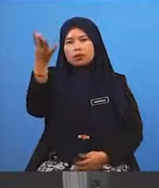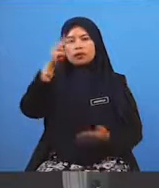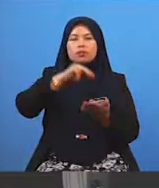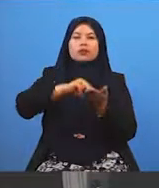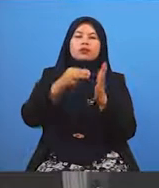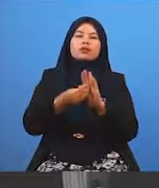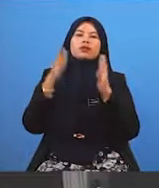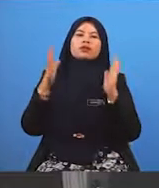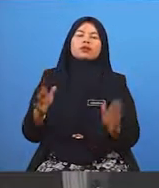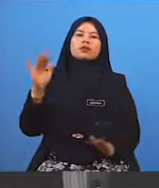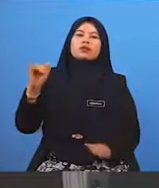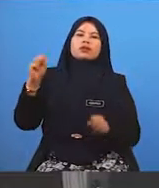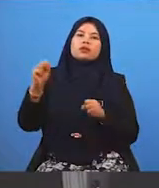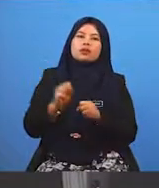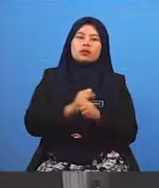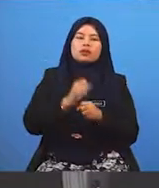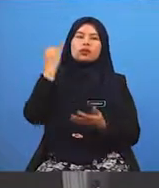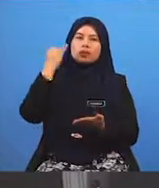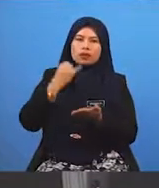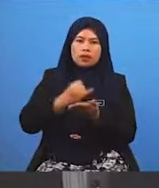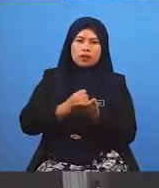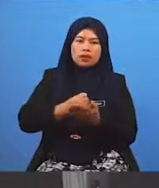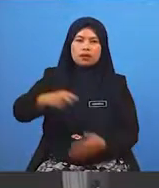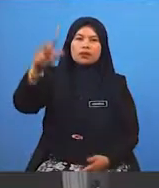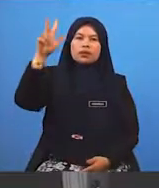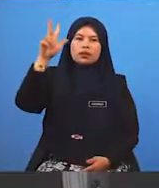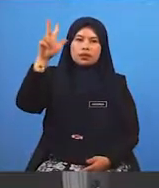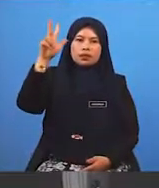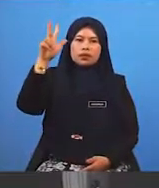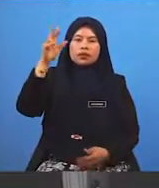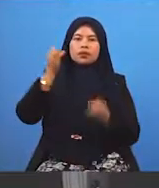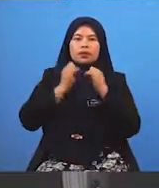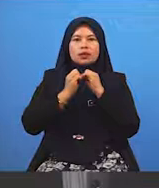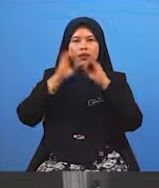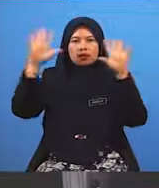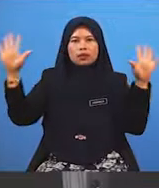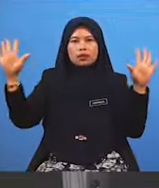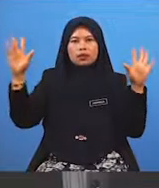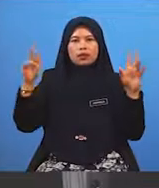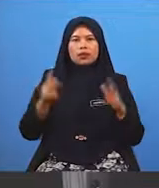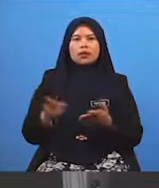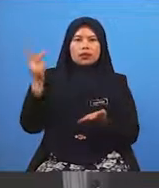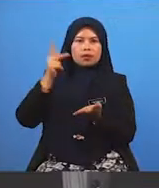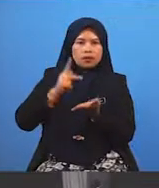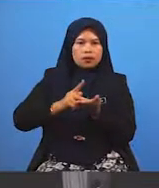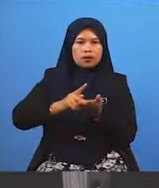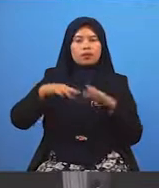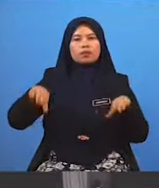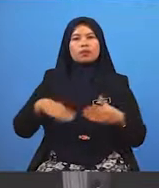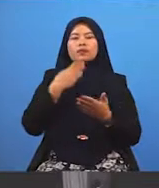orang yang sempurna iman. Yang ketiga, menjelaskan kesan berbuat baik pada